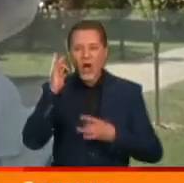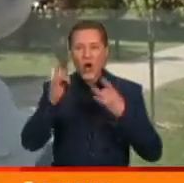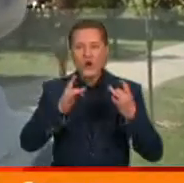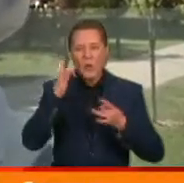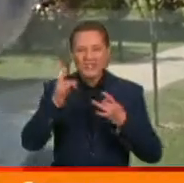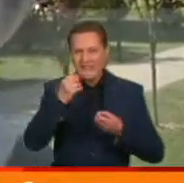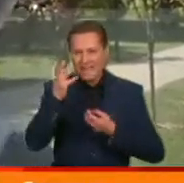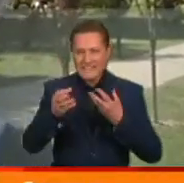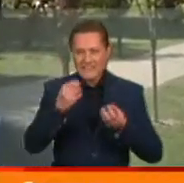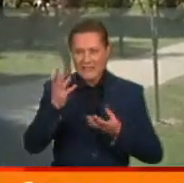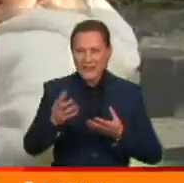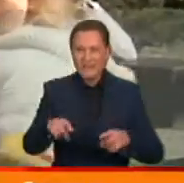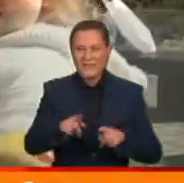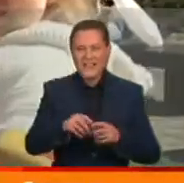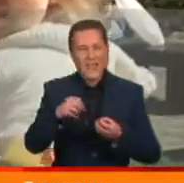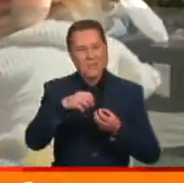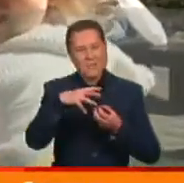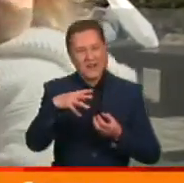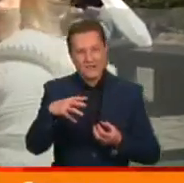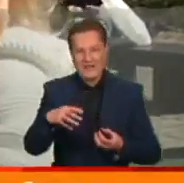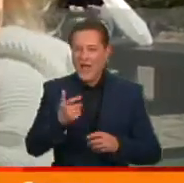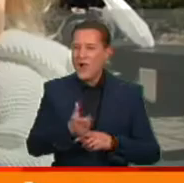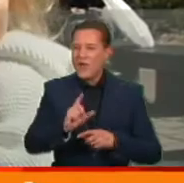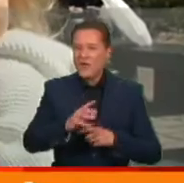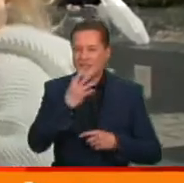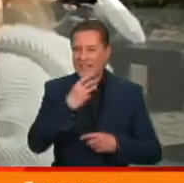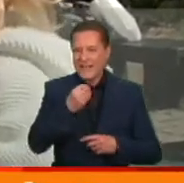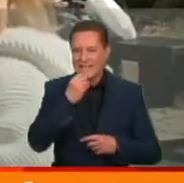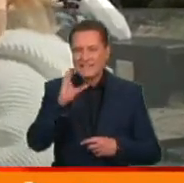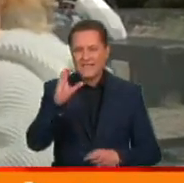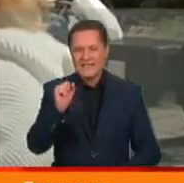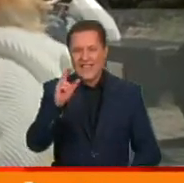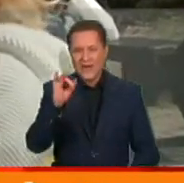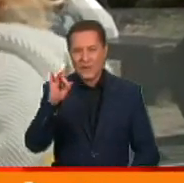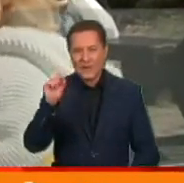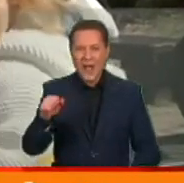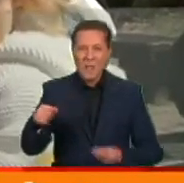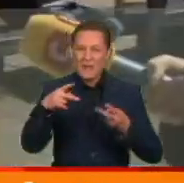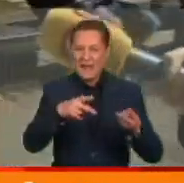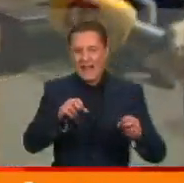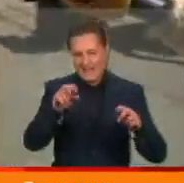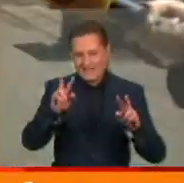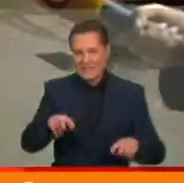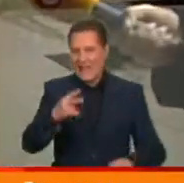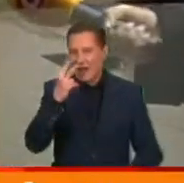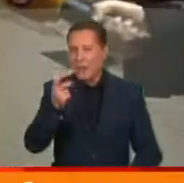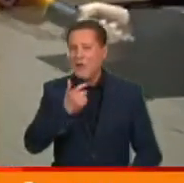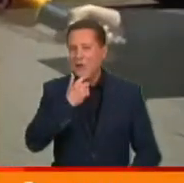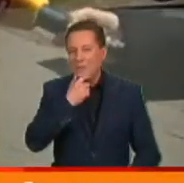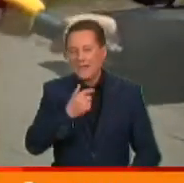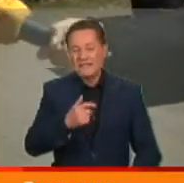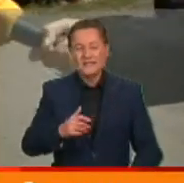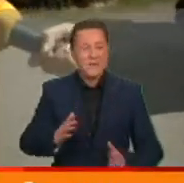на деревах, тим більше такі пишні. Замечательно, дуже красиві сакури. Приїхали спеціально полюбуватися. Піднімають